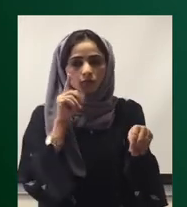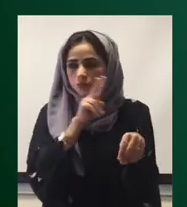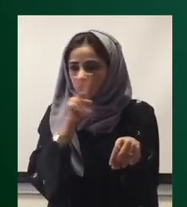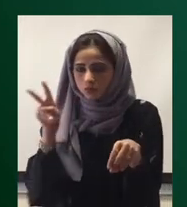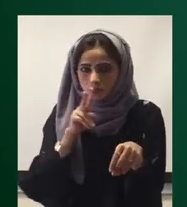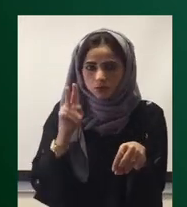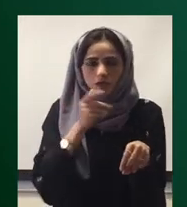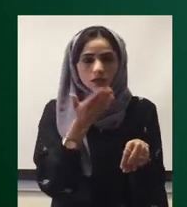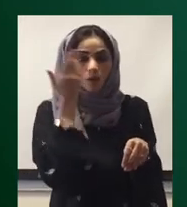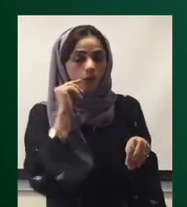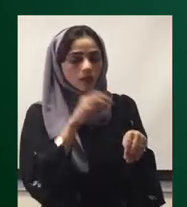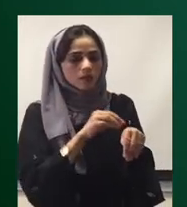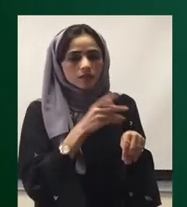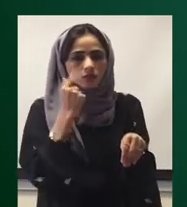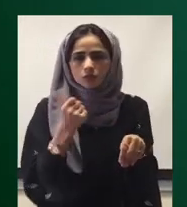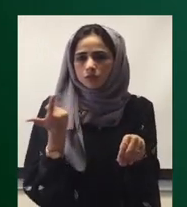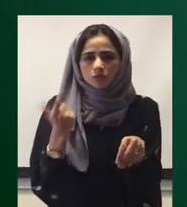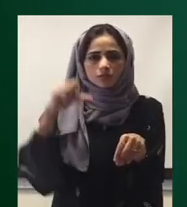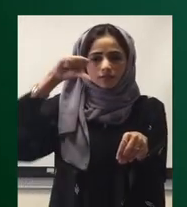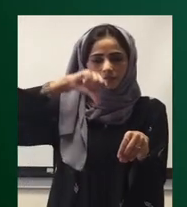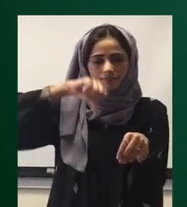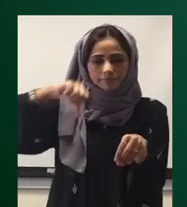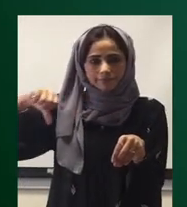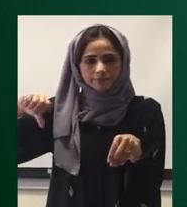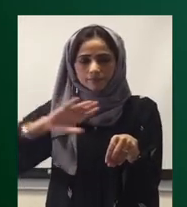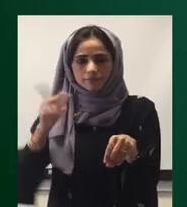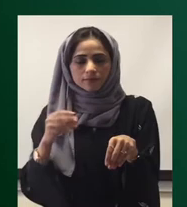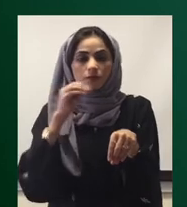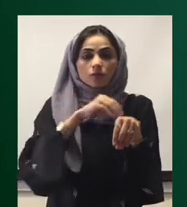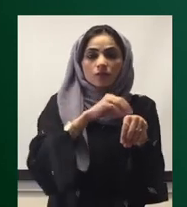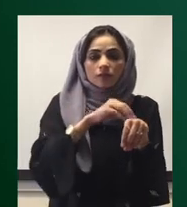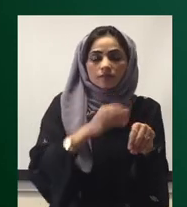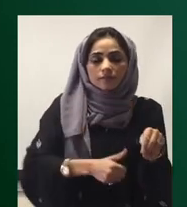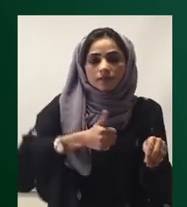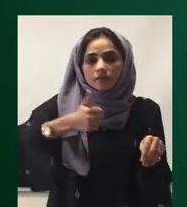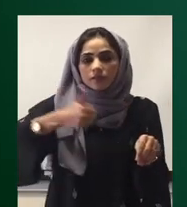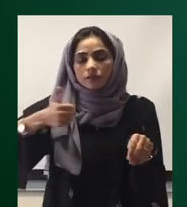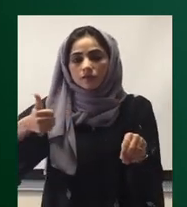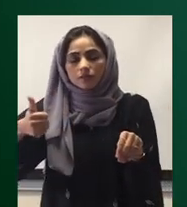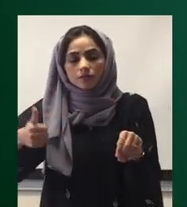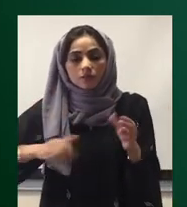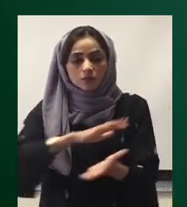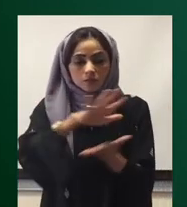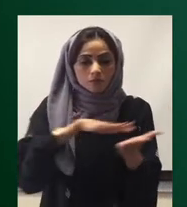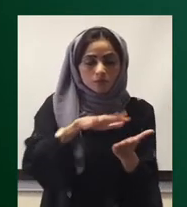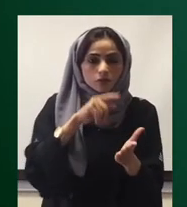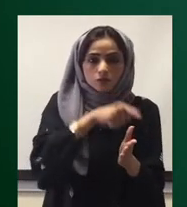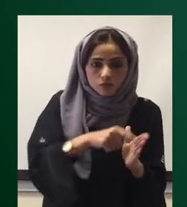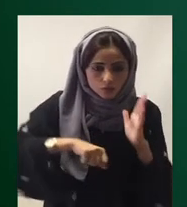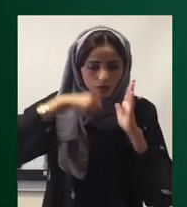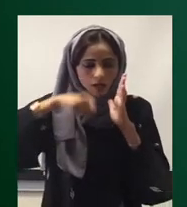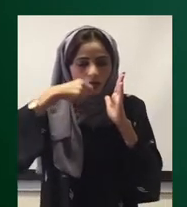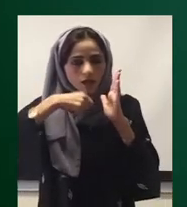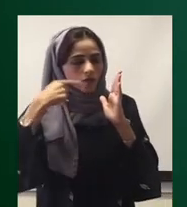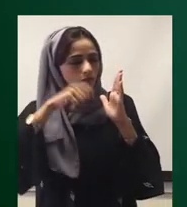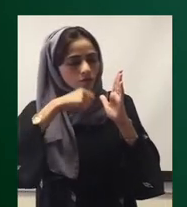تسجيل مسبق عن كافة السلبيات والإيجابيات عبر إرسال رسالة نصية أو صوتية أو فيديو يعقبها